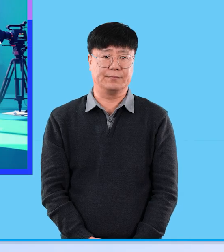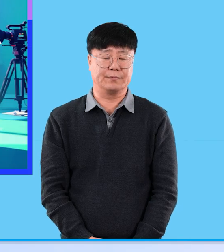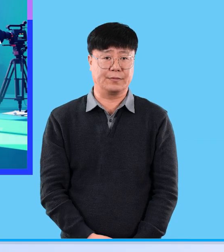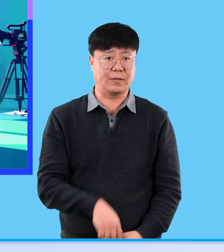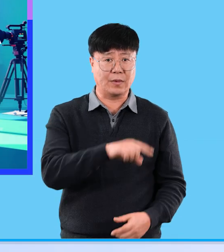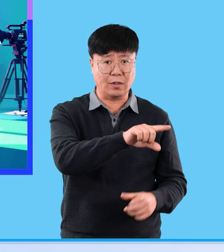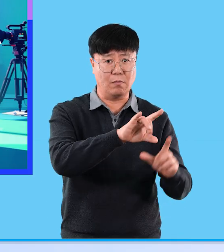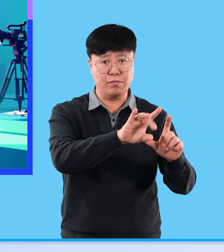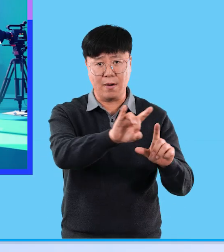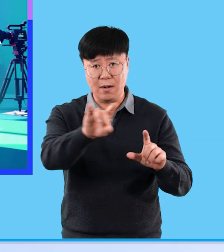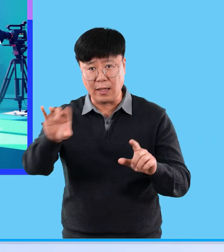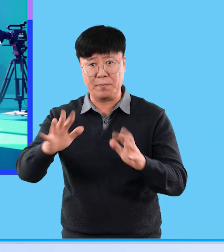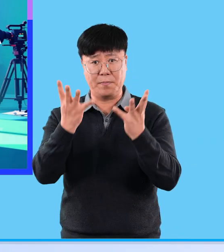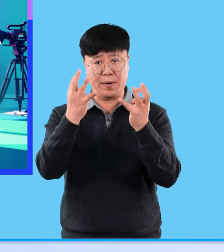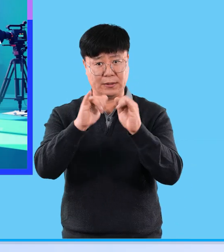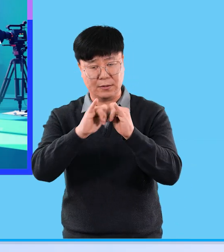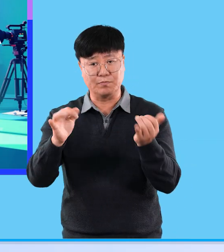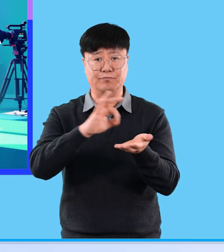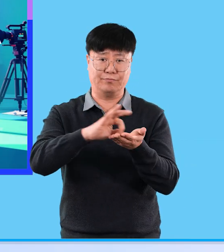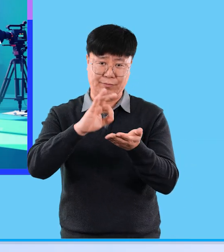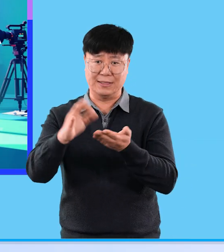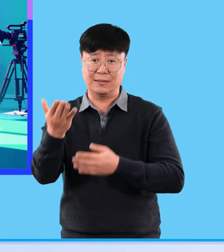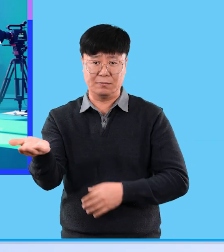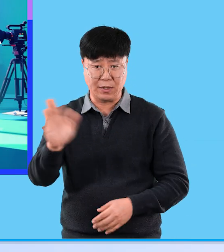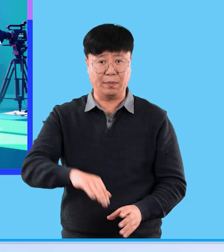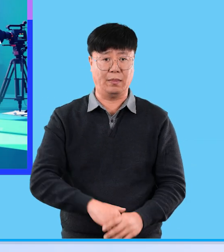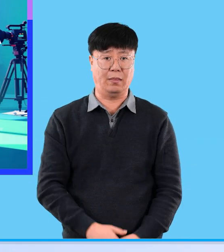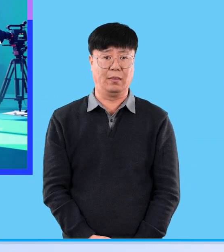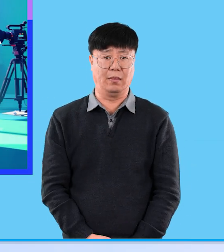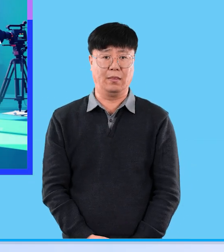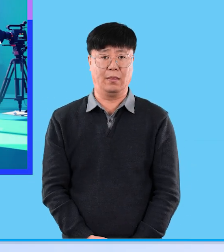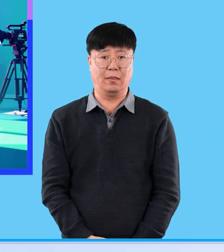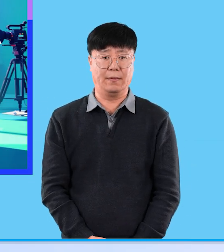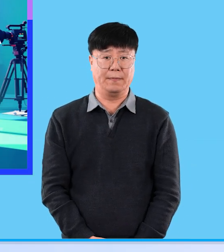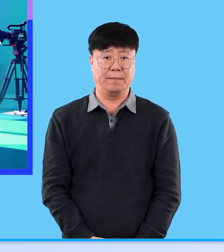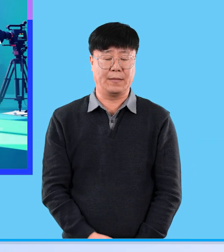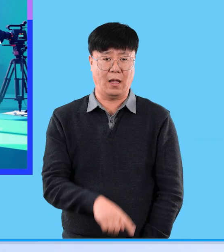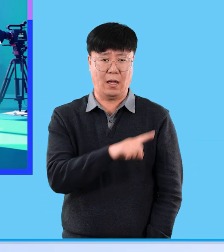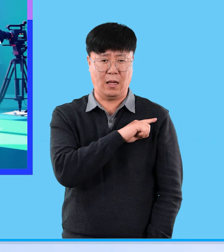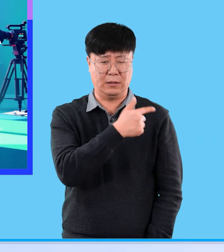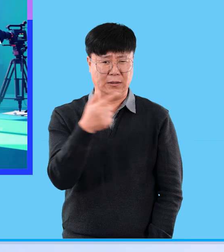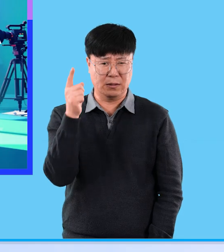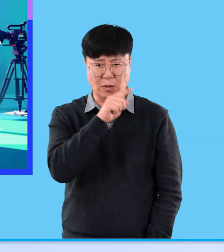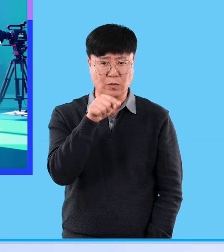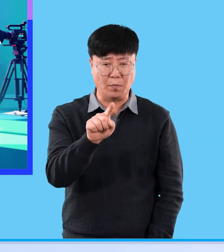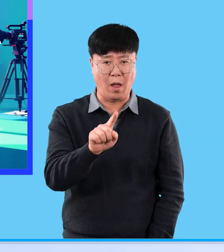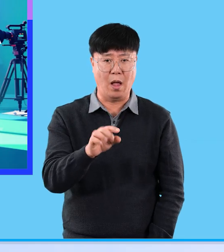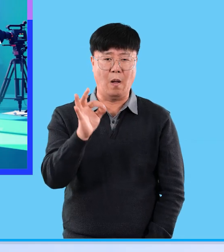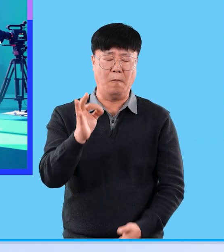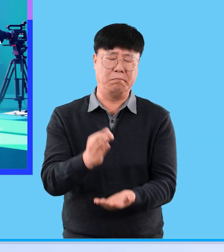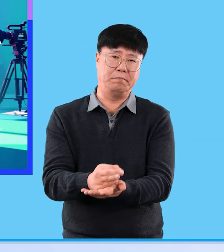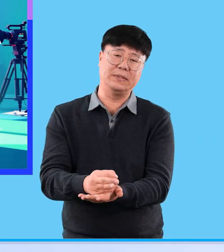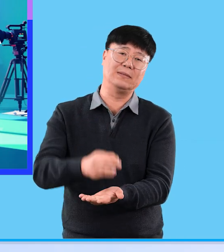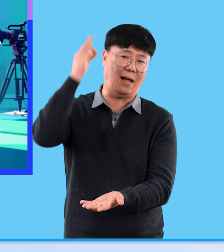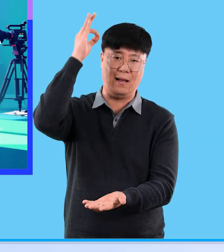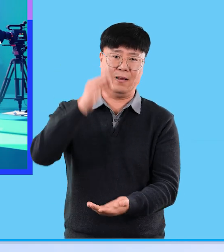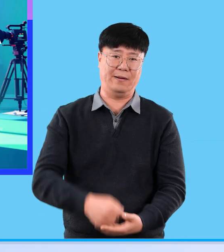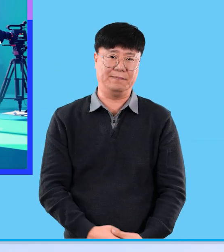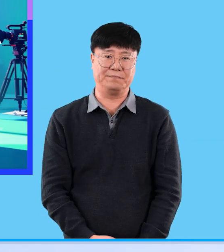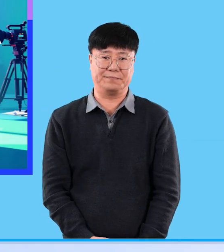그런 부분들에서 많은 사람들이 쓰고는 있지만 가장 큰 단점으로는